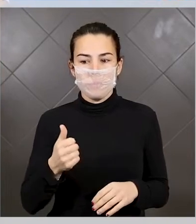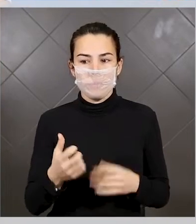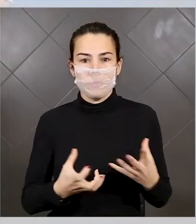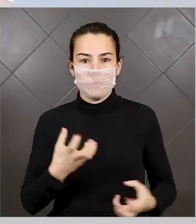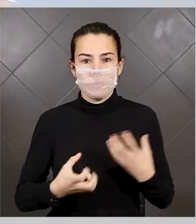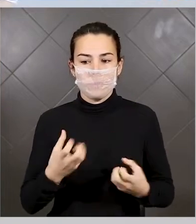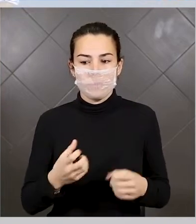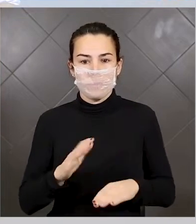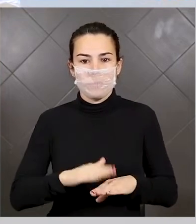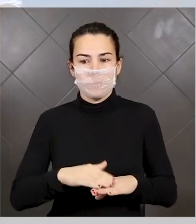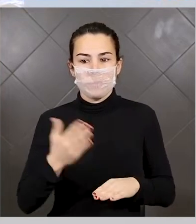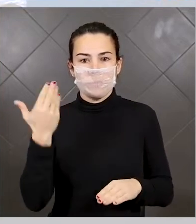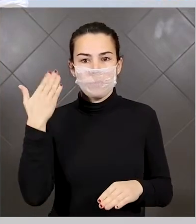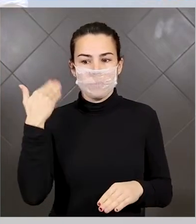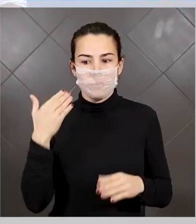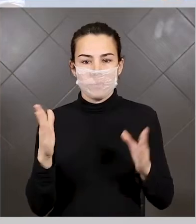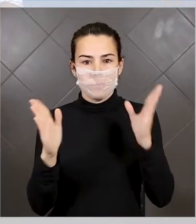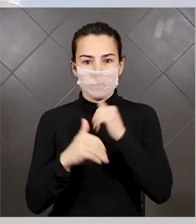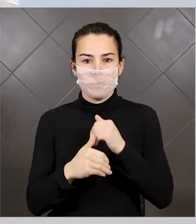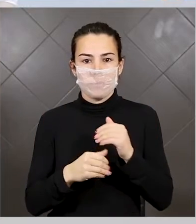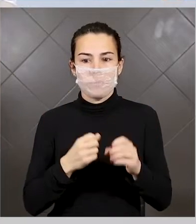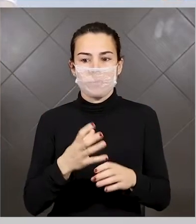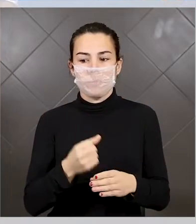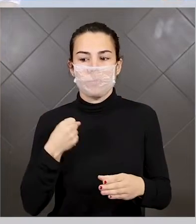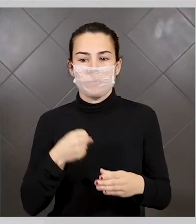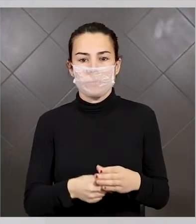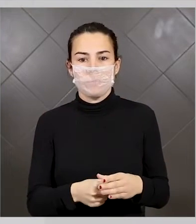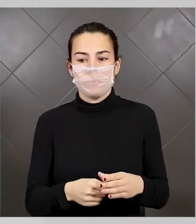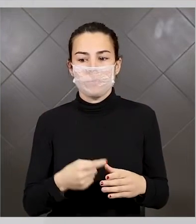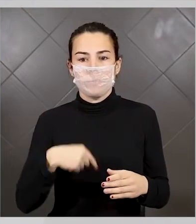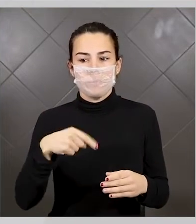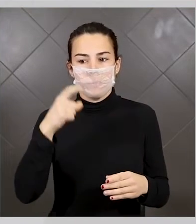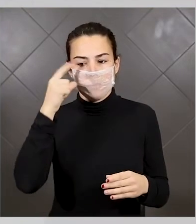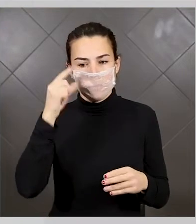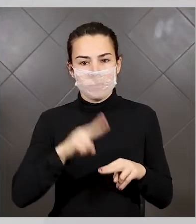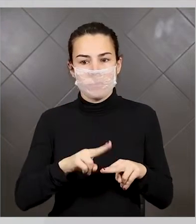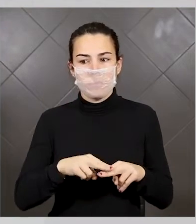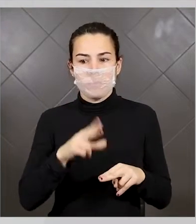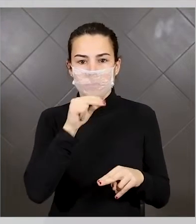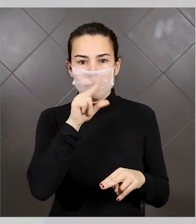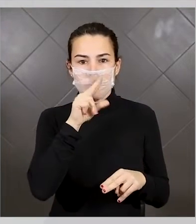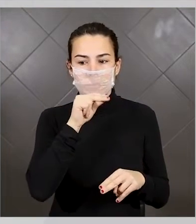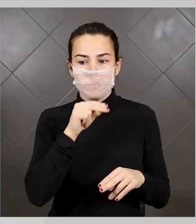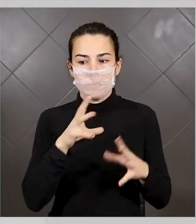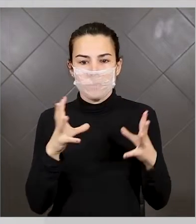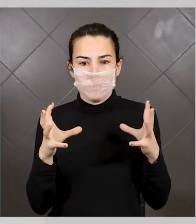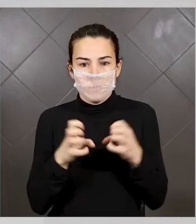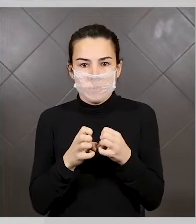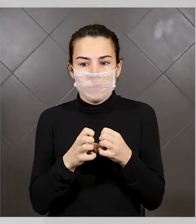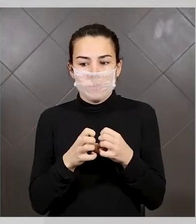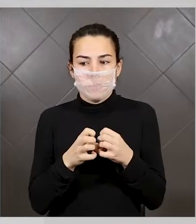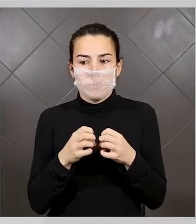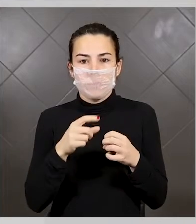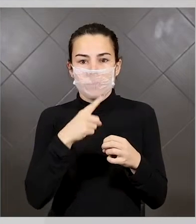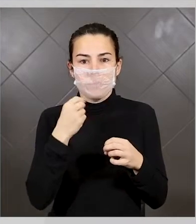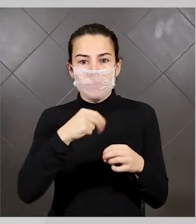d'Any, el color de la llet ja era marronenc. I era perquè es havia anat caramelitzant el sucre i